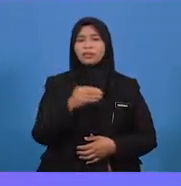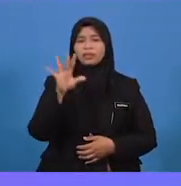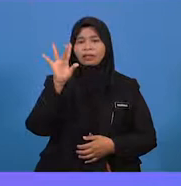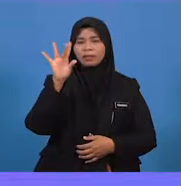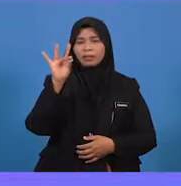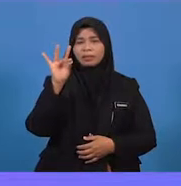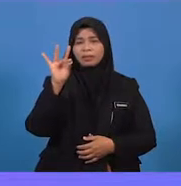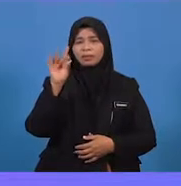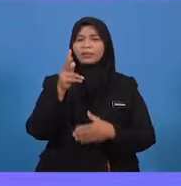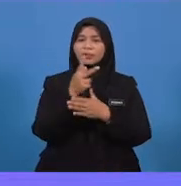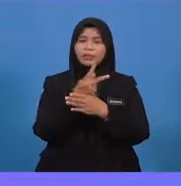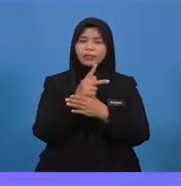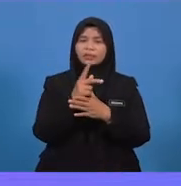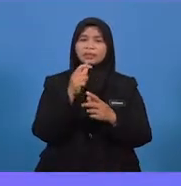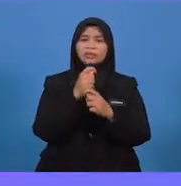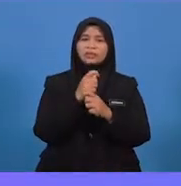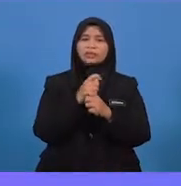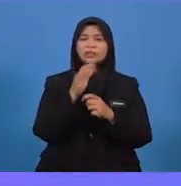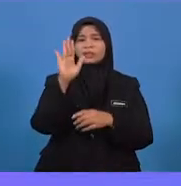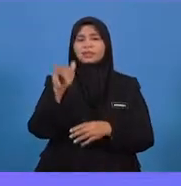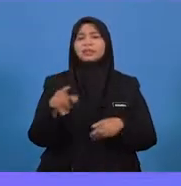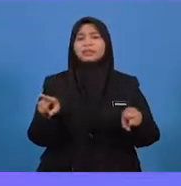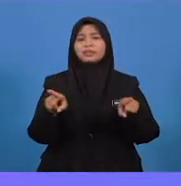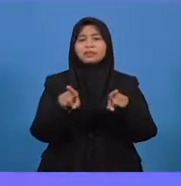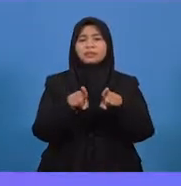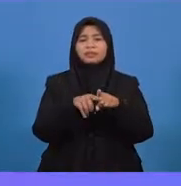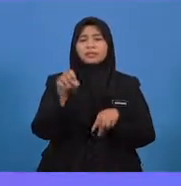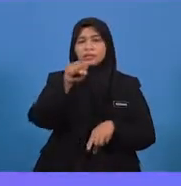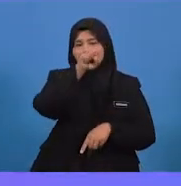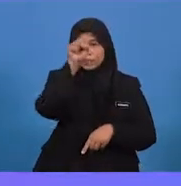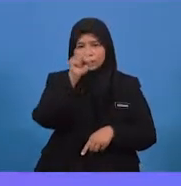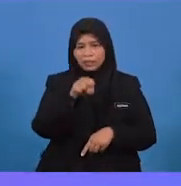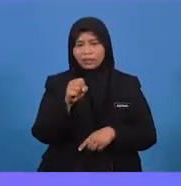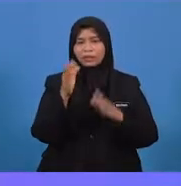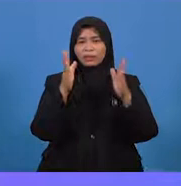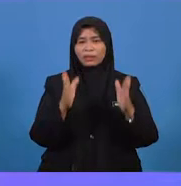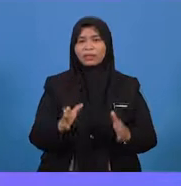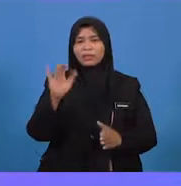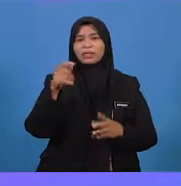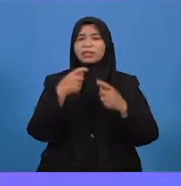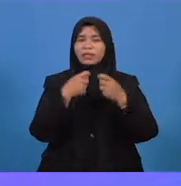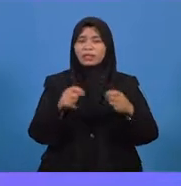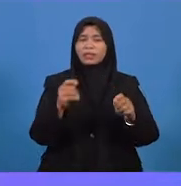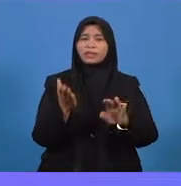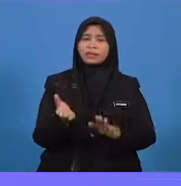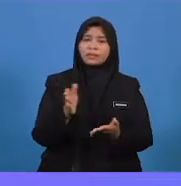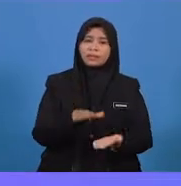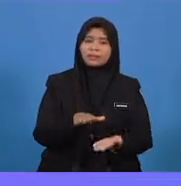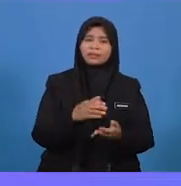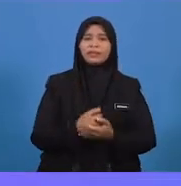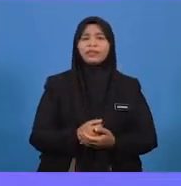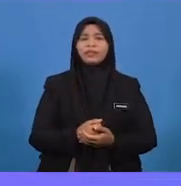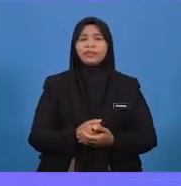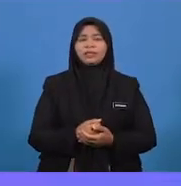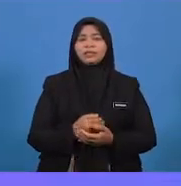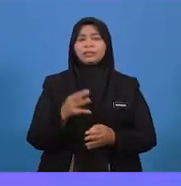kelapan berkongsi tugas yang sama, iaitu menyoal orang yang telah meninggal dunia.